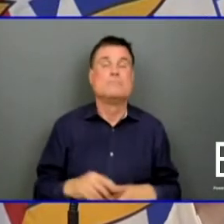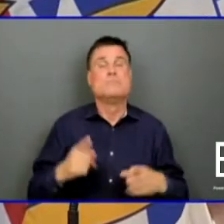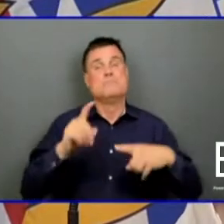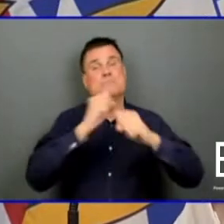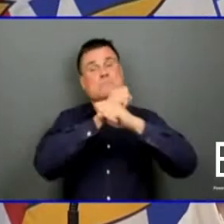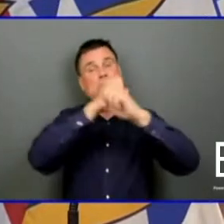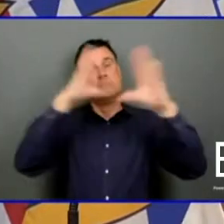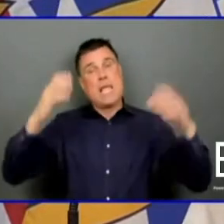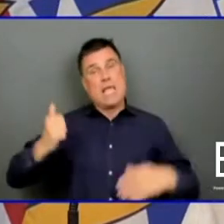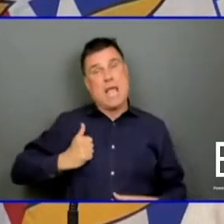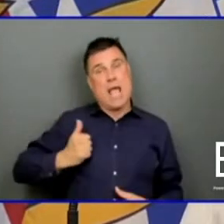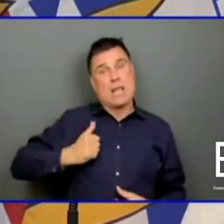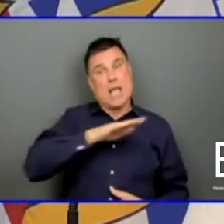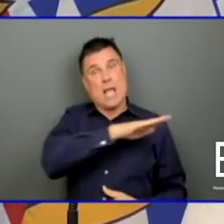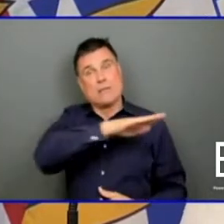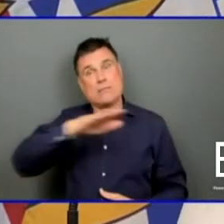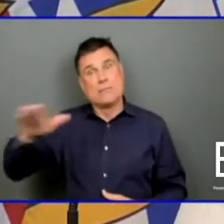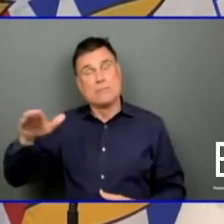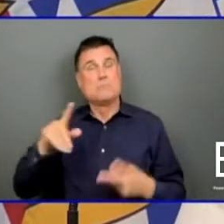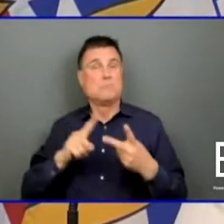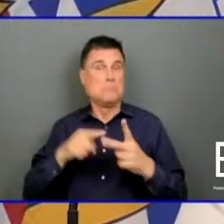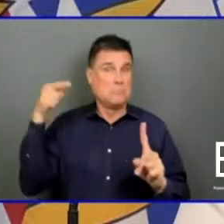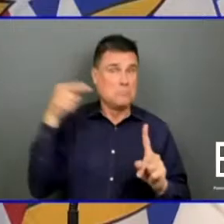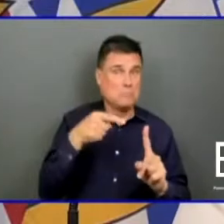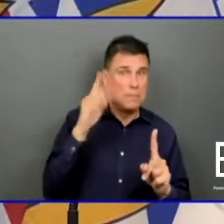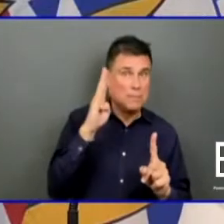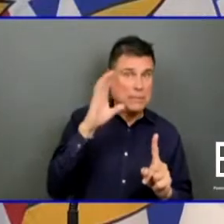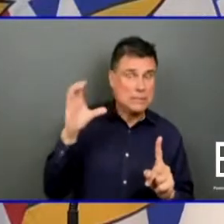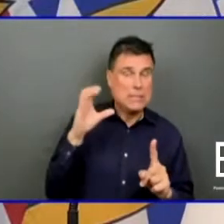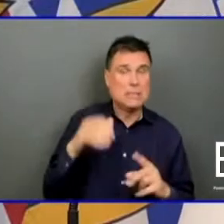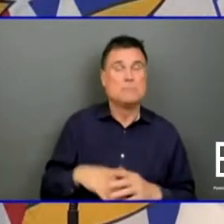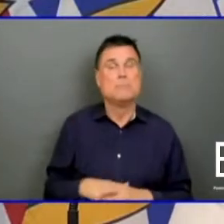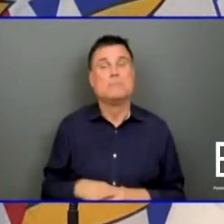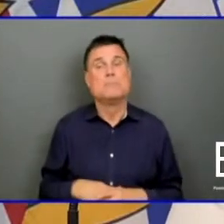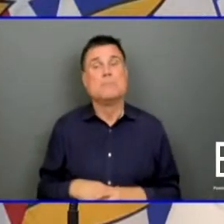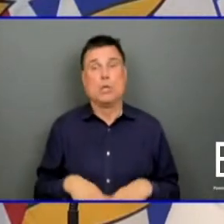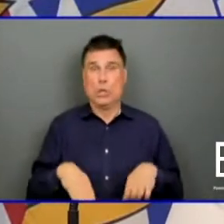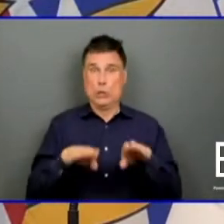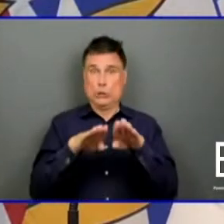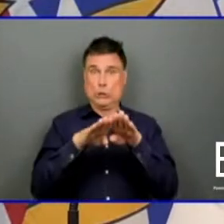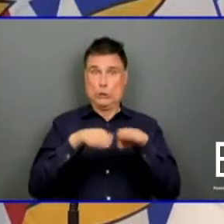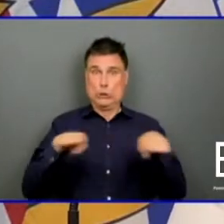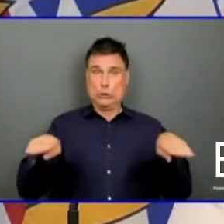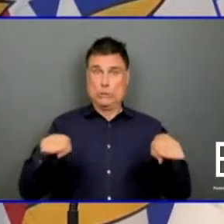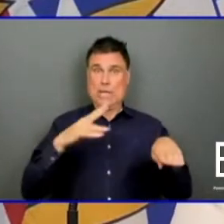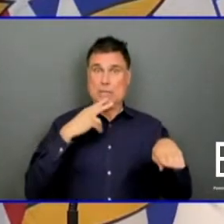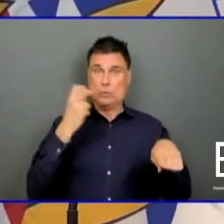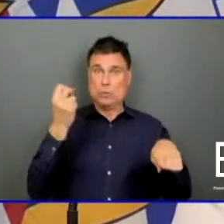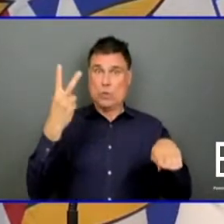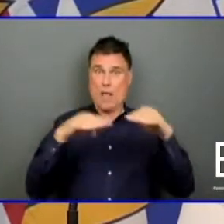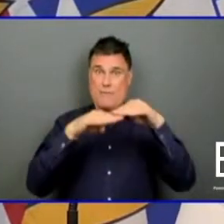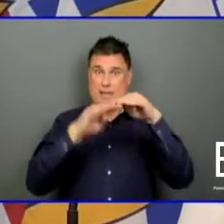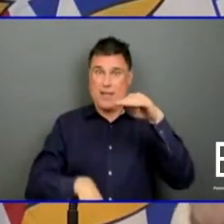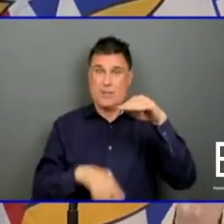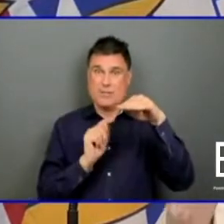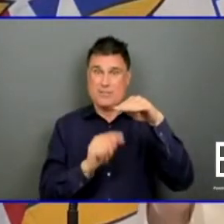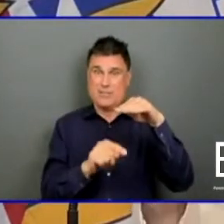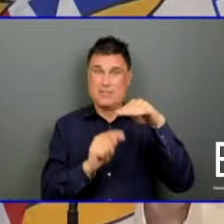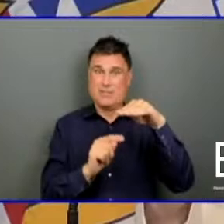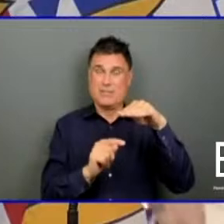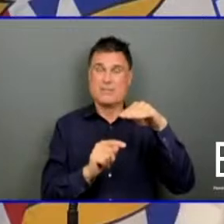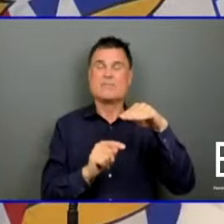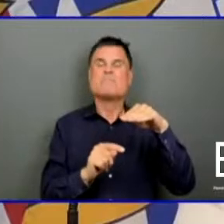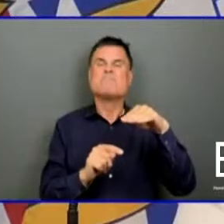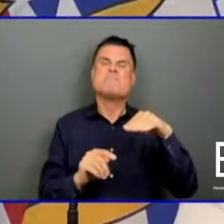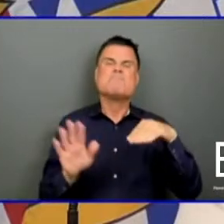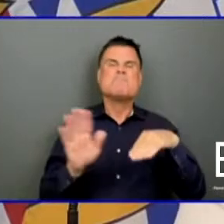of our population that are children under the age of 12 is about 11%. 那么他说我们整个省的人口呢12